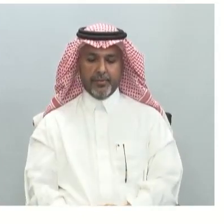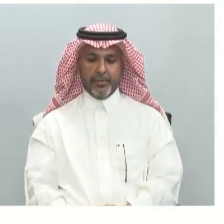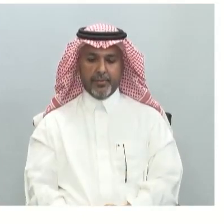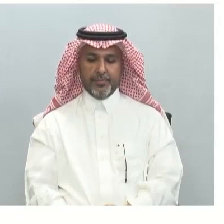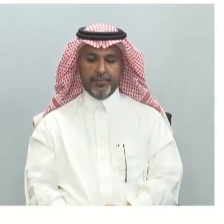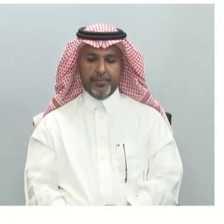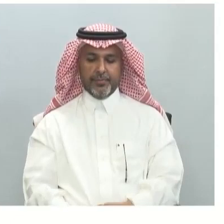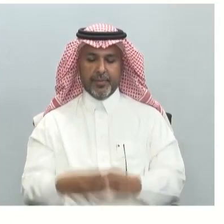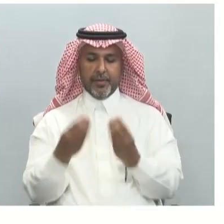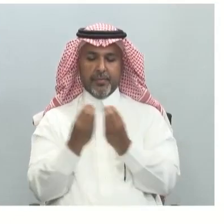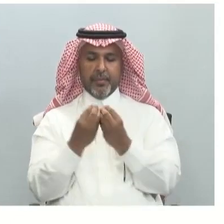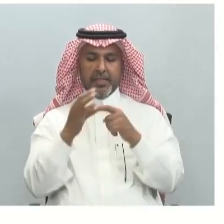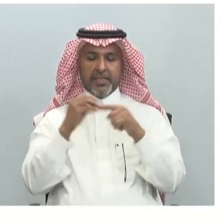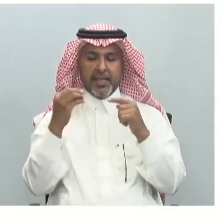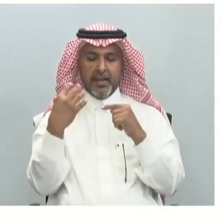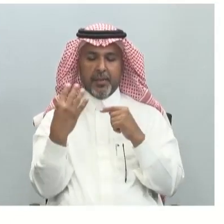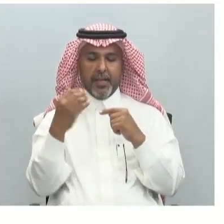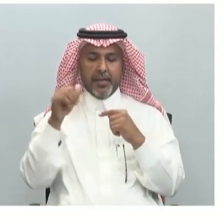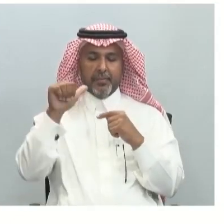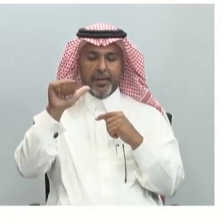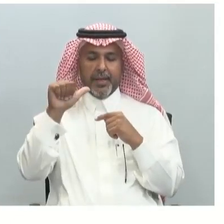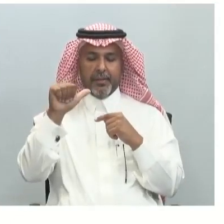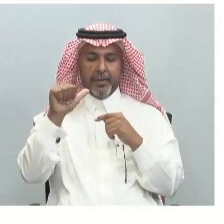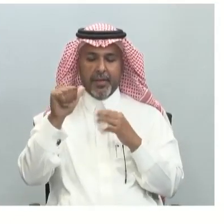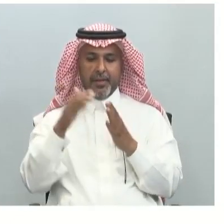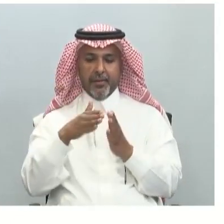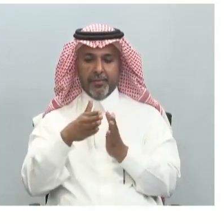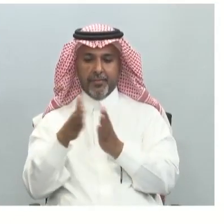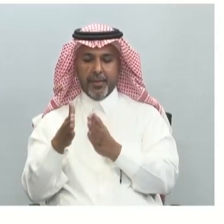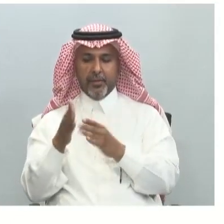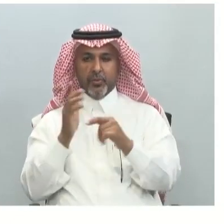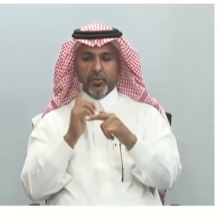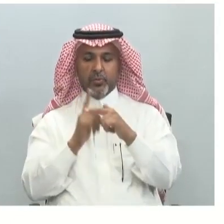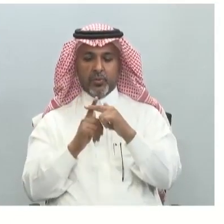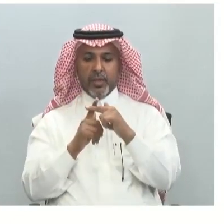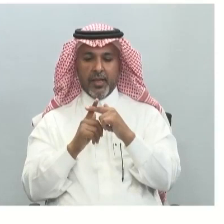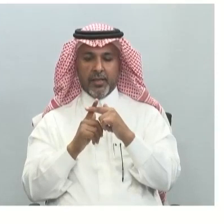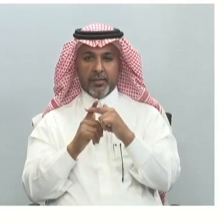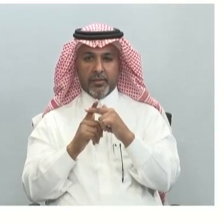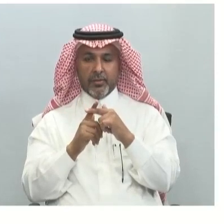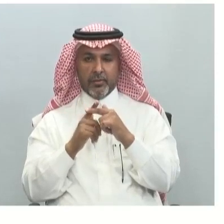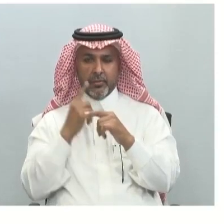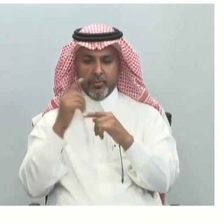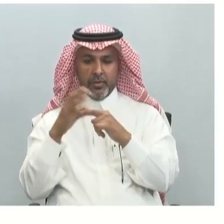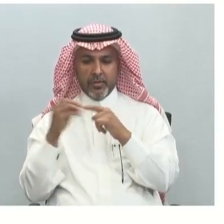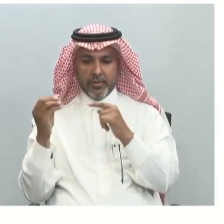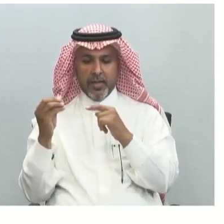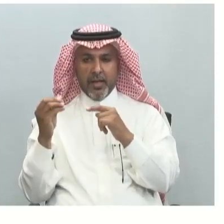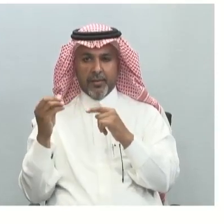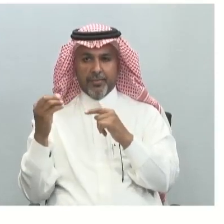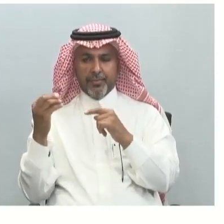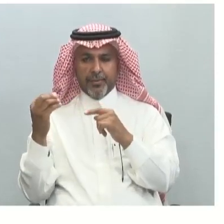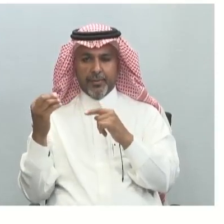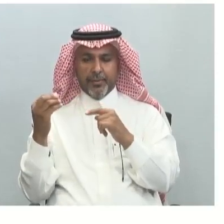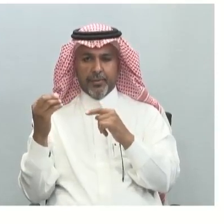خمسه يساوي سالب اربعه في اي سالب اربعه اي هنا عندي سالب اربعه في خمسه سالب